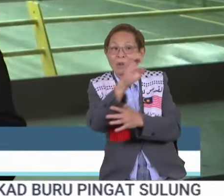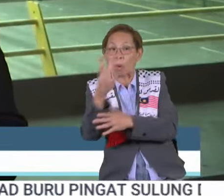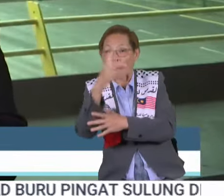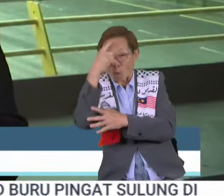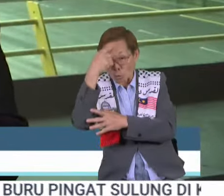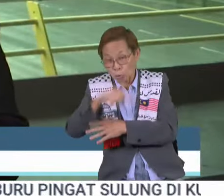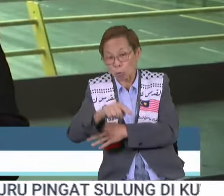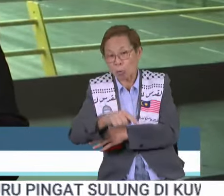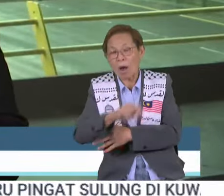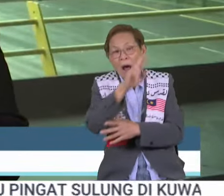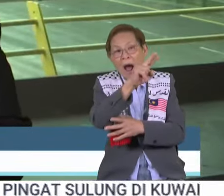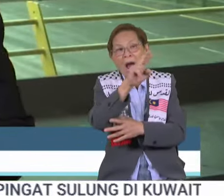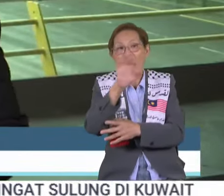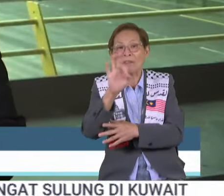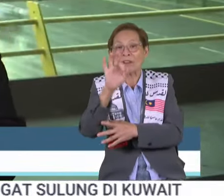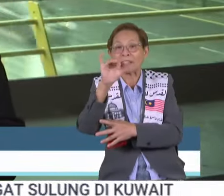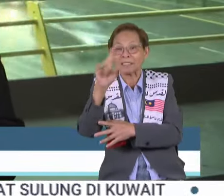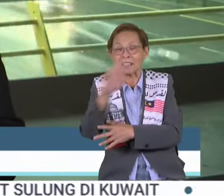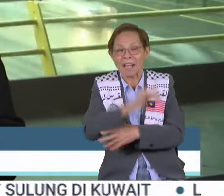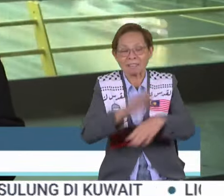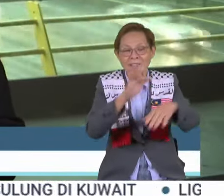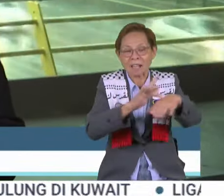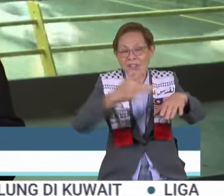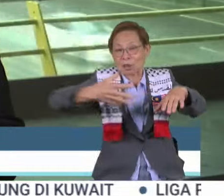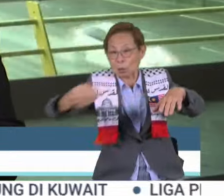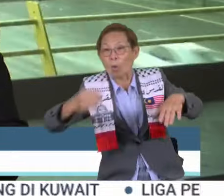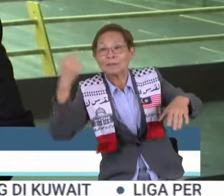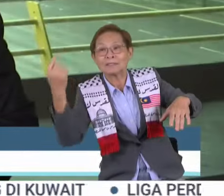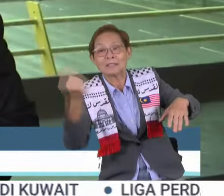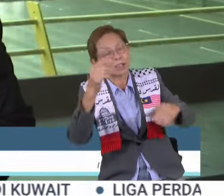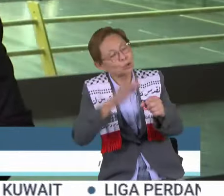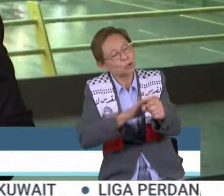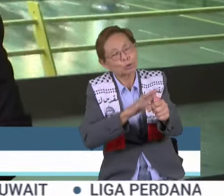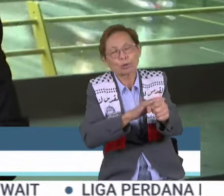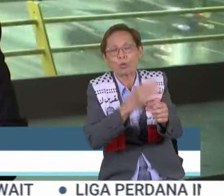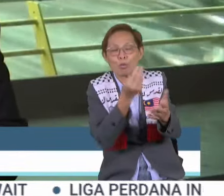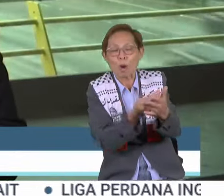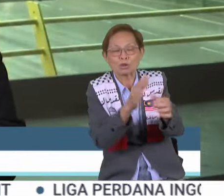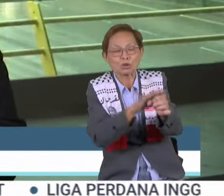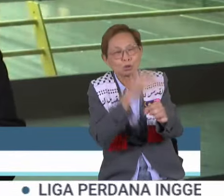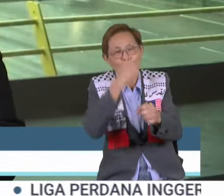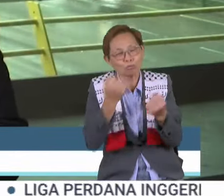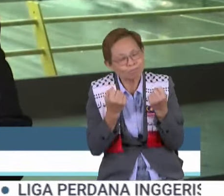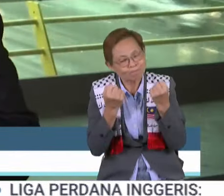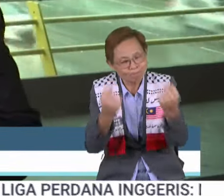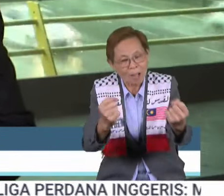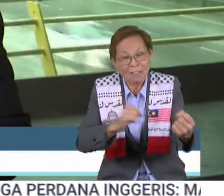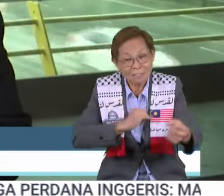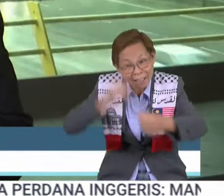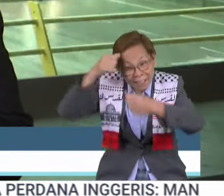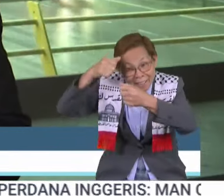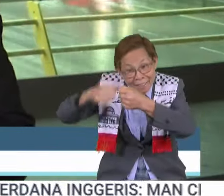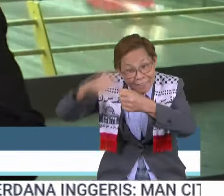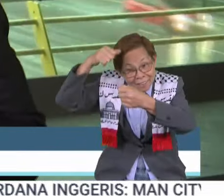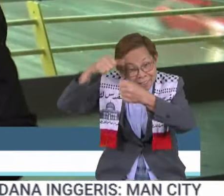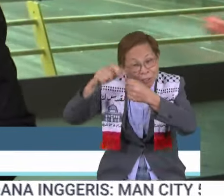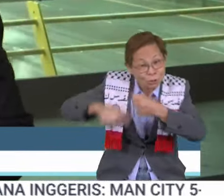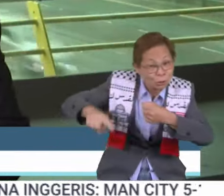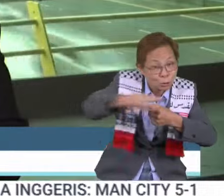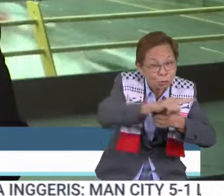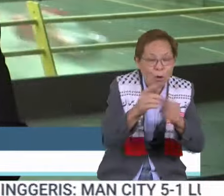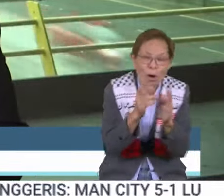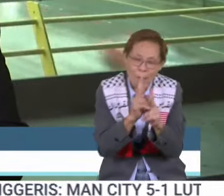transaksi RFID dan baki touch and go sentiasa mencukupi untuk perjalanan anda. Saya juga ingatkan anda